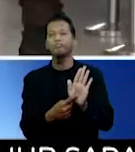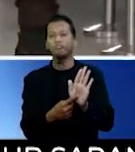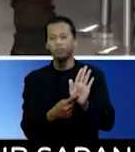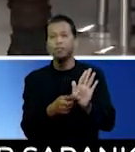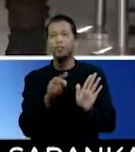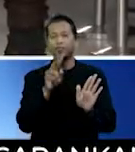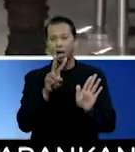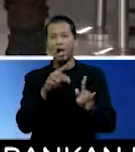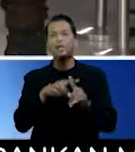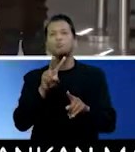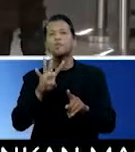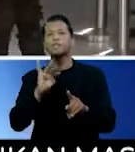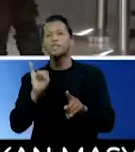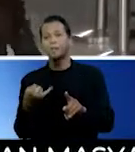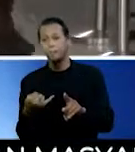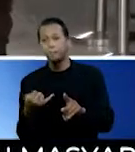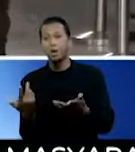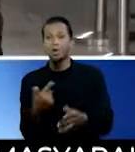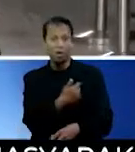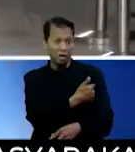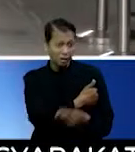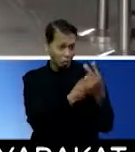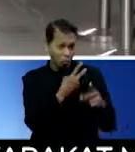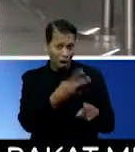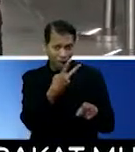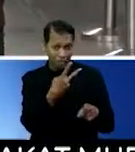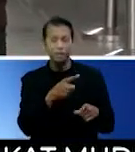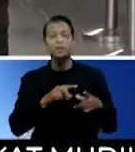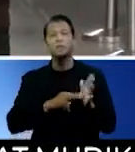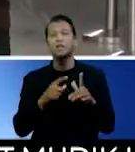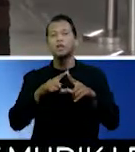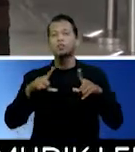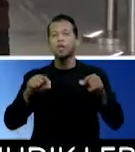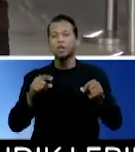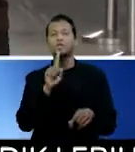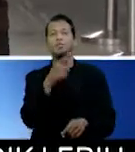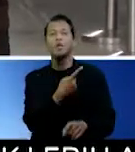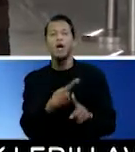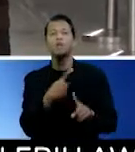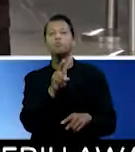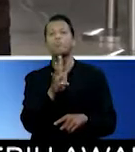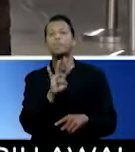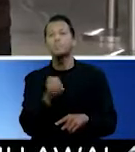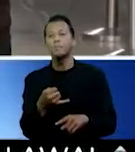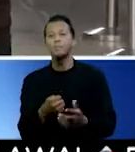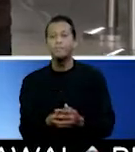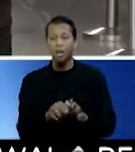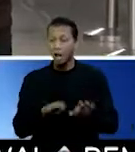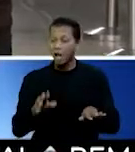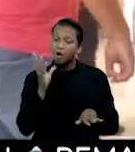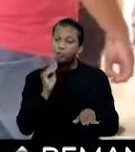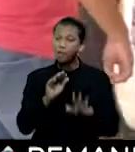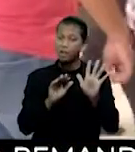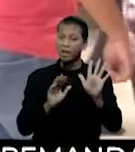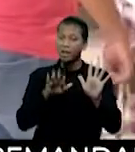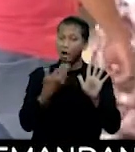harus menunjukkan surat antigen 1 kali 24 jam. Dan untuk anak usia di bawah 6 tahun, ini memang tidak diperlukan untuk